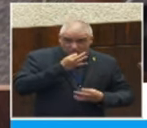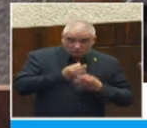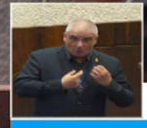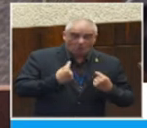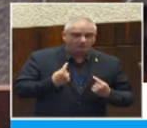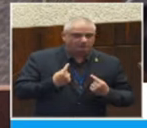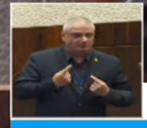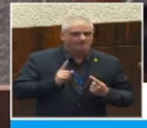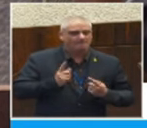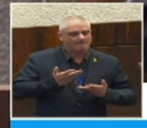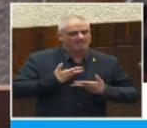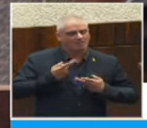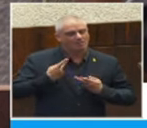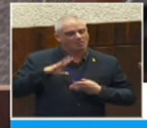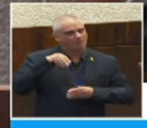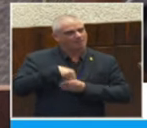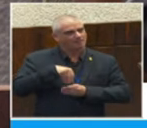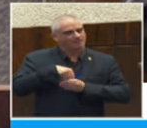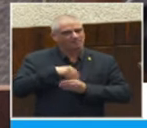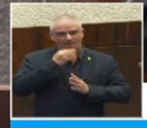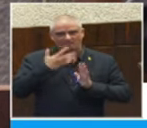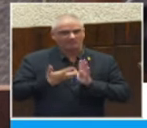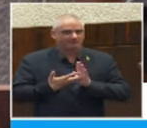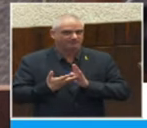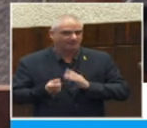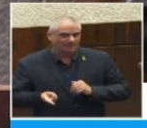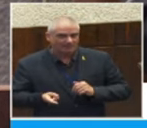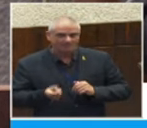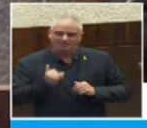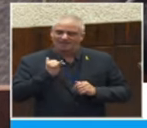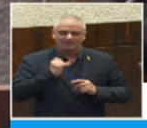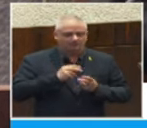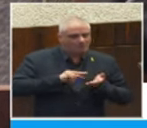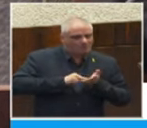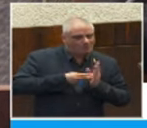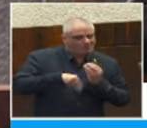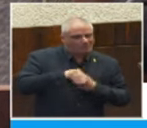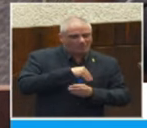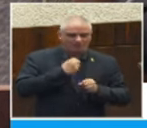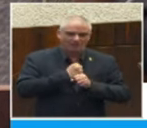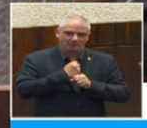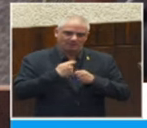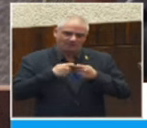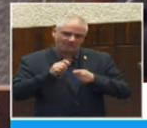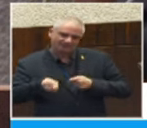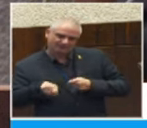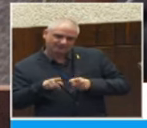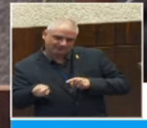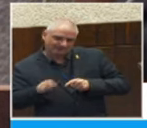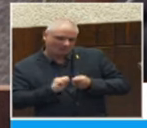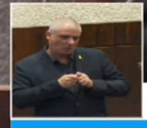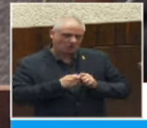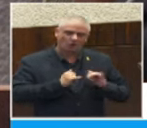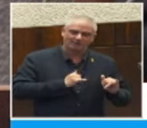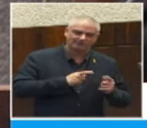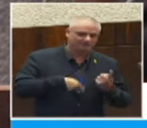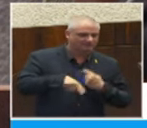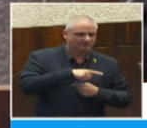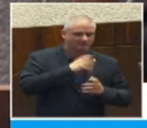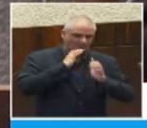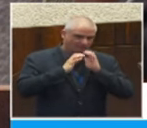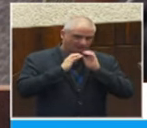יותר מנדטים בסקרים, באיזה תכסיס פוליטי נקט חבר הכנסת הזה, או איזה סיבוב תקשורתי יפה